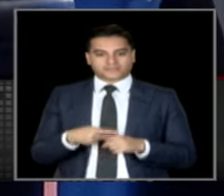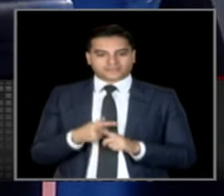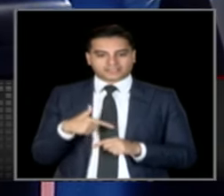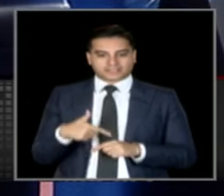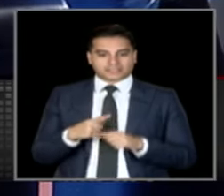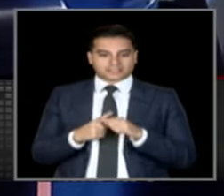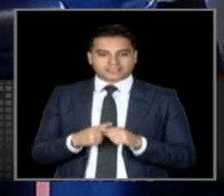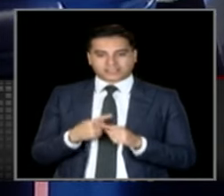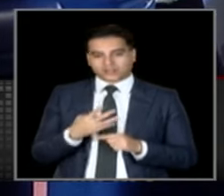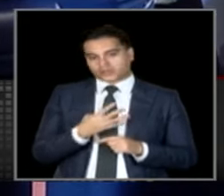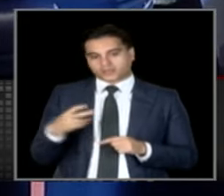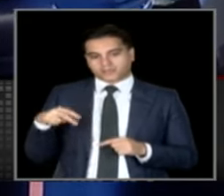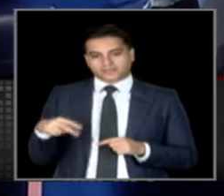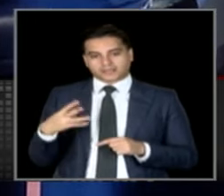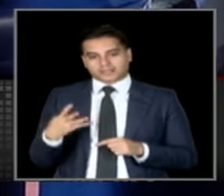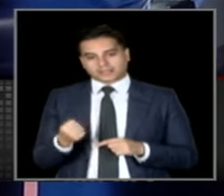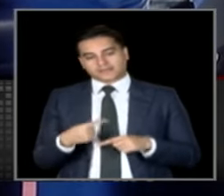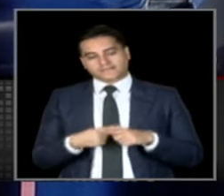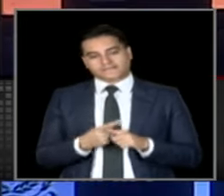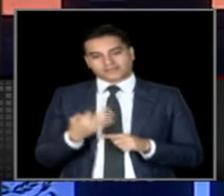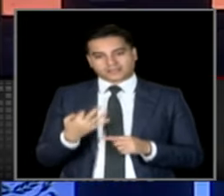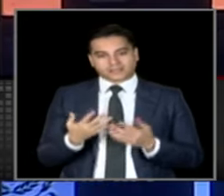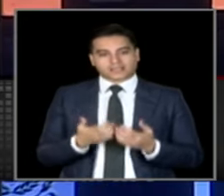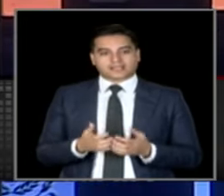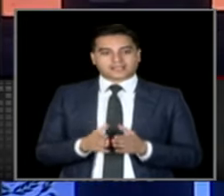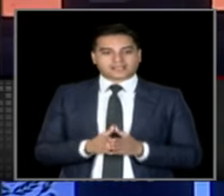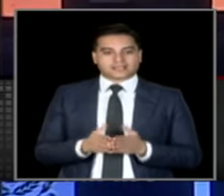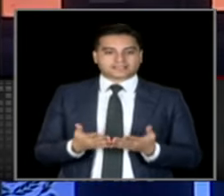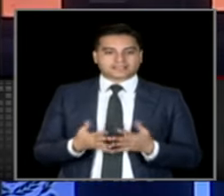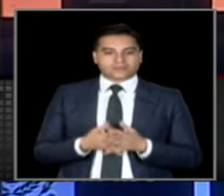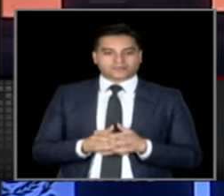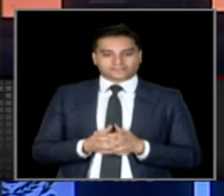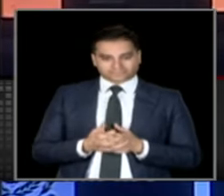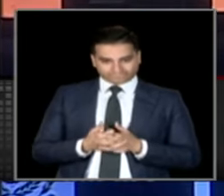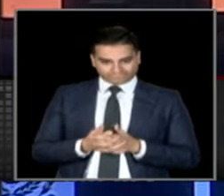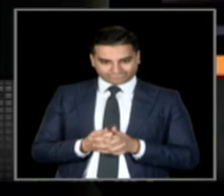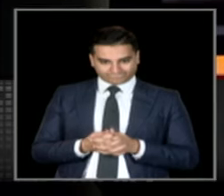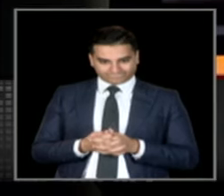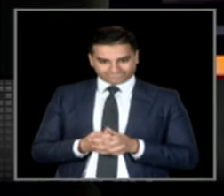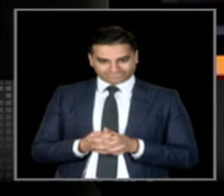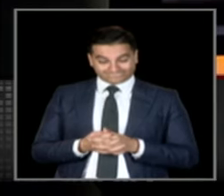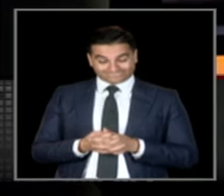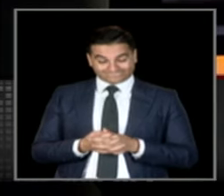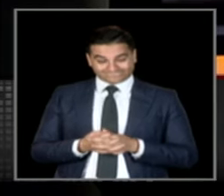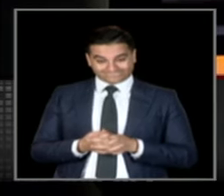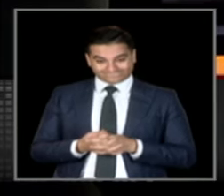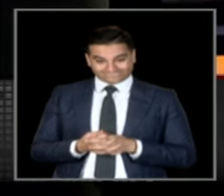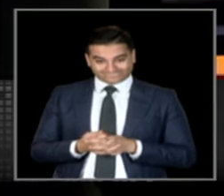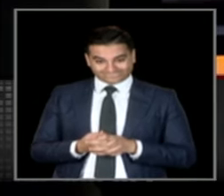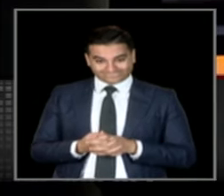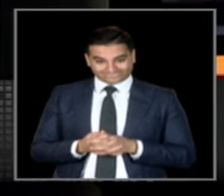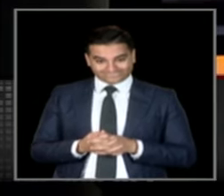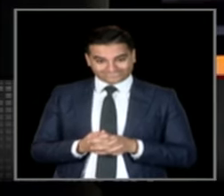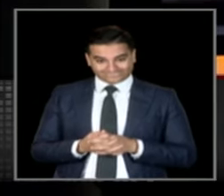355 في 6 زائد 448 في 3 يساوي كام؟